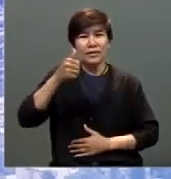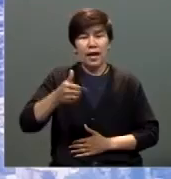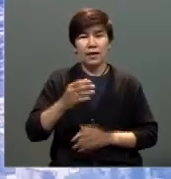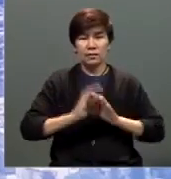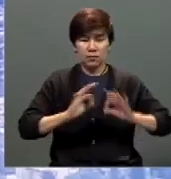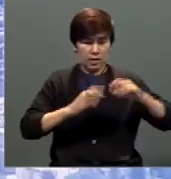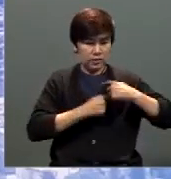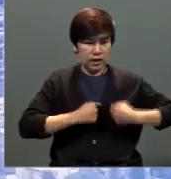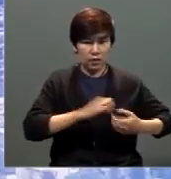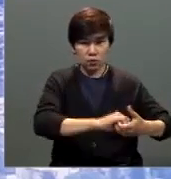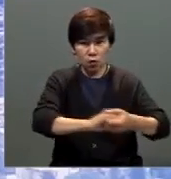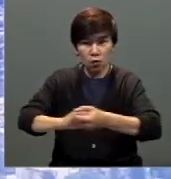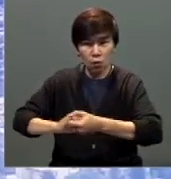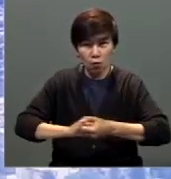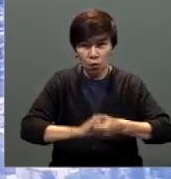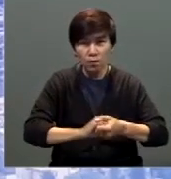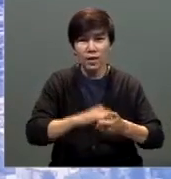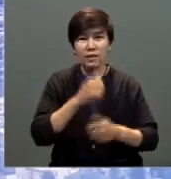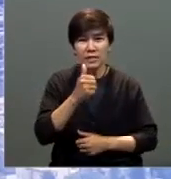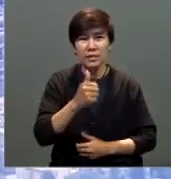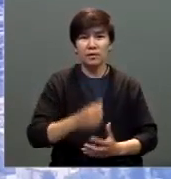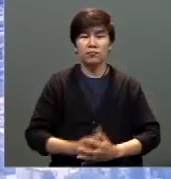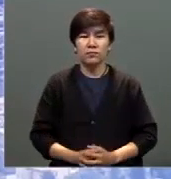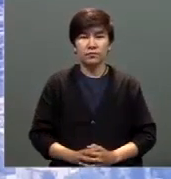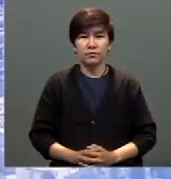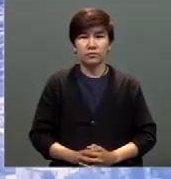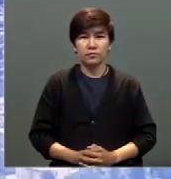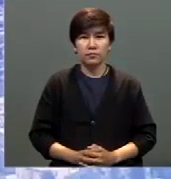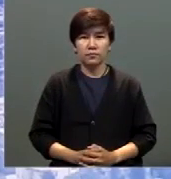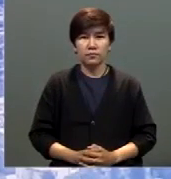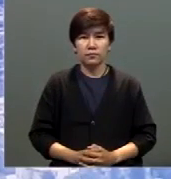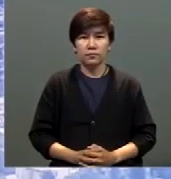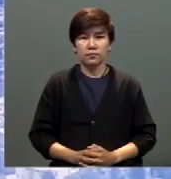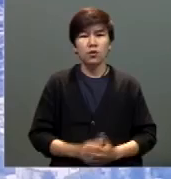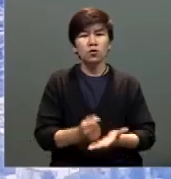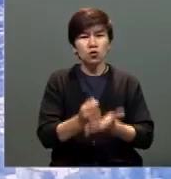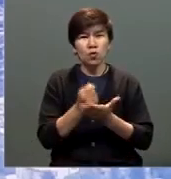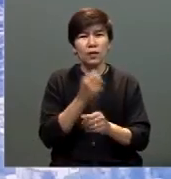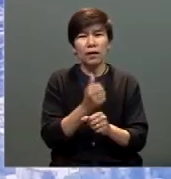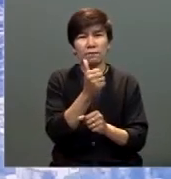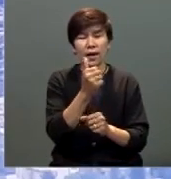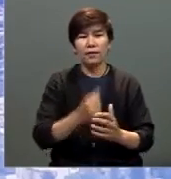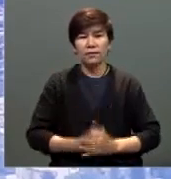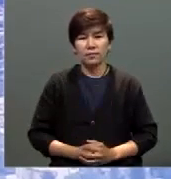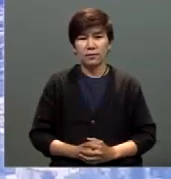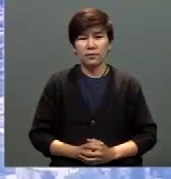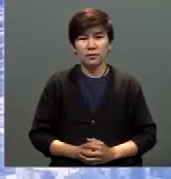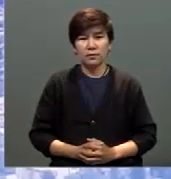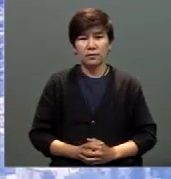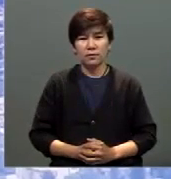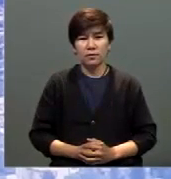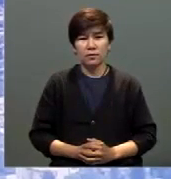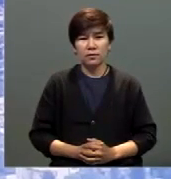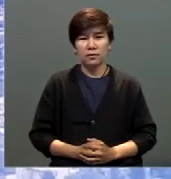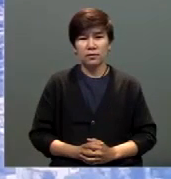ย่างดีกรรมนี้ต้องเป็นทั้งตัวบุคคลด้วยต้องเป็นทั้งสังคมด้วยก็จะช่วยกันทำให้ท่านก็ได้มีพื้น